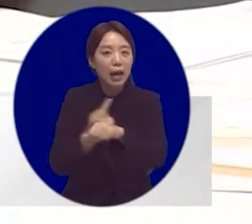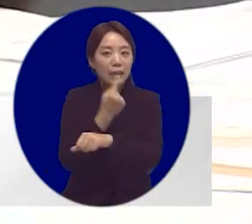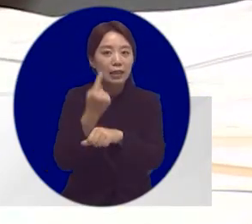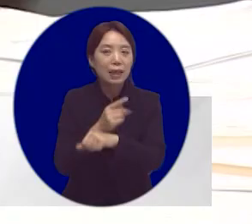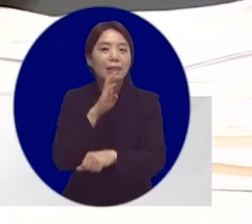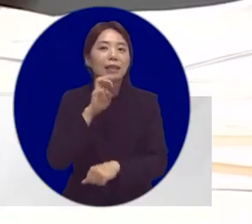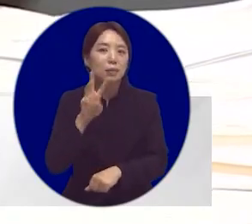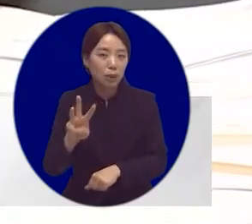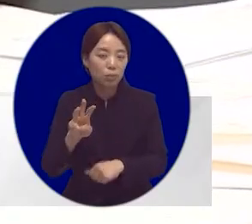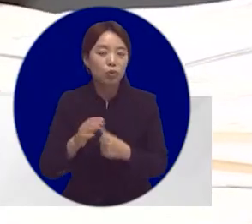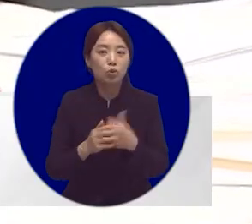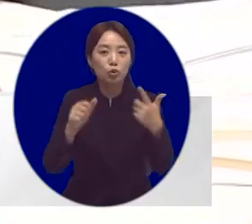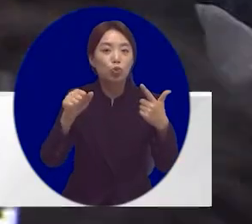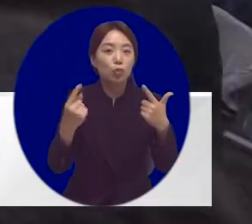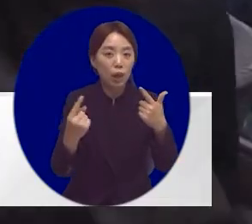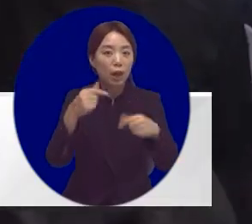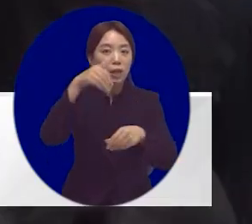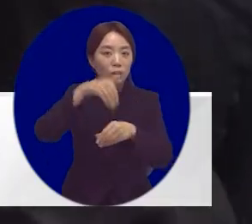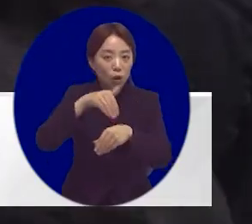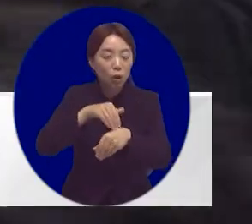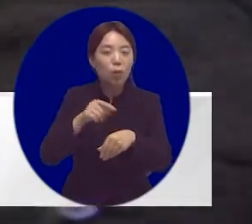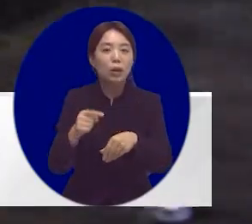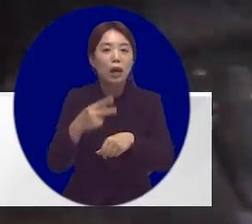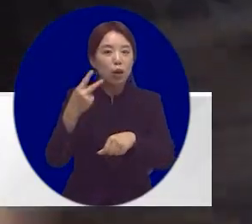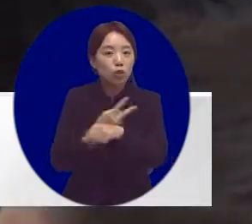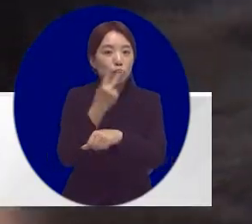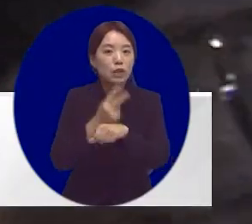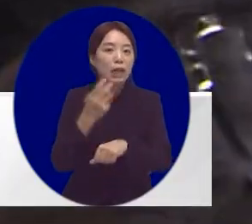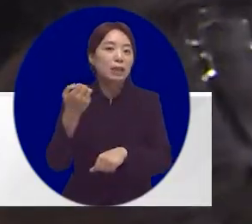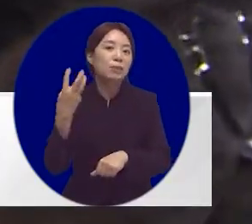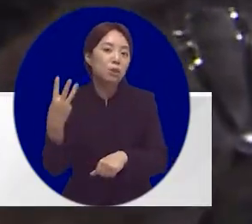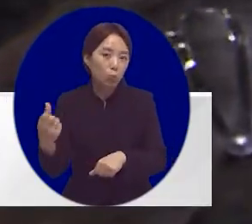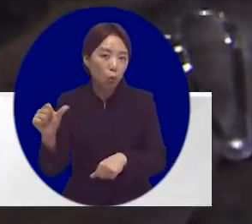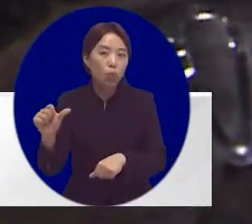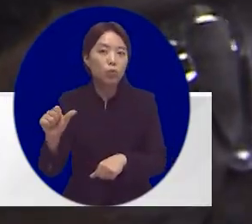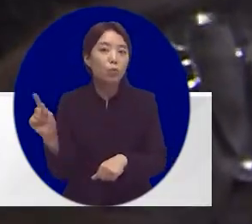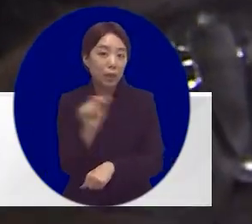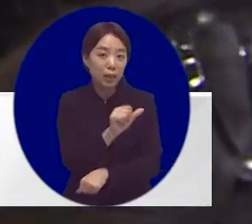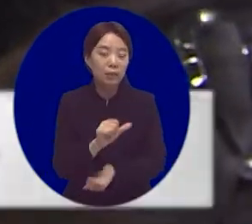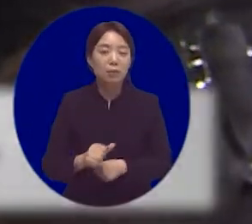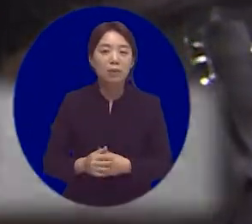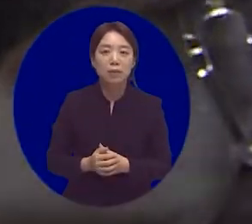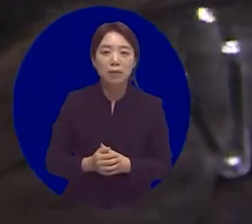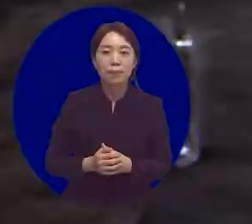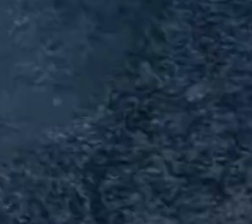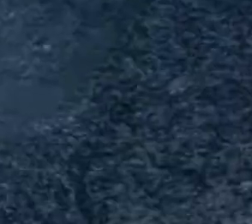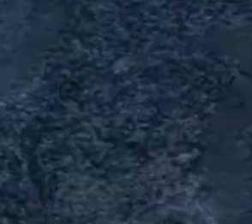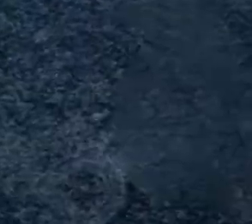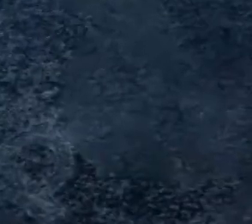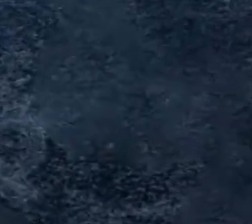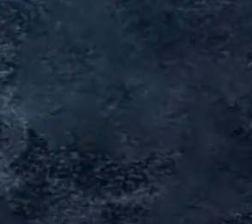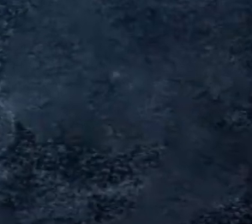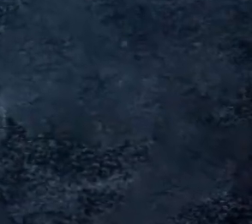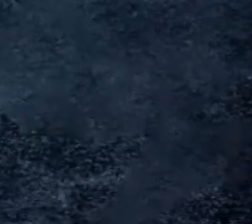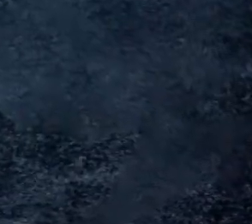지방선거보다 1시간 43분, 제6회 지방선거보다 2시간 35분이 빨랐습니다.